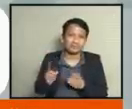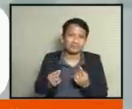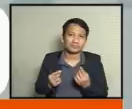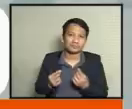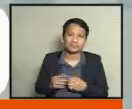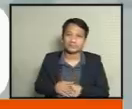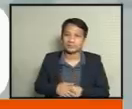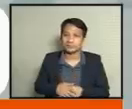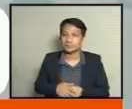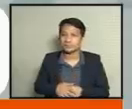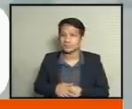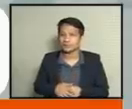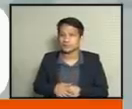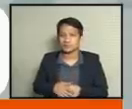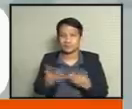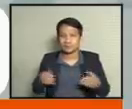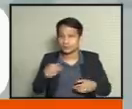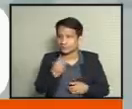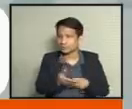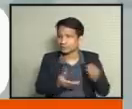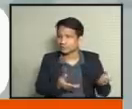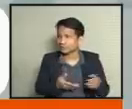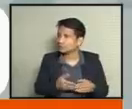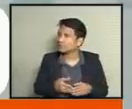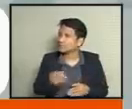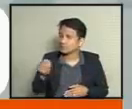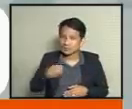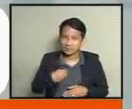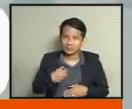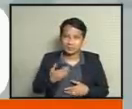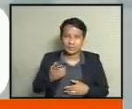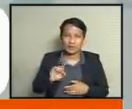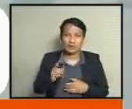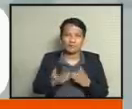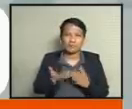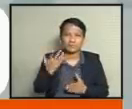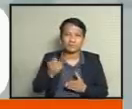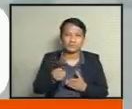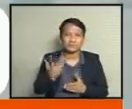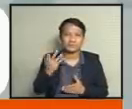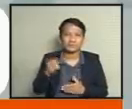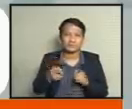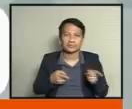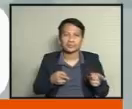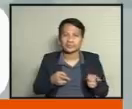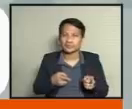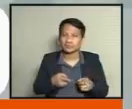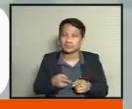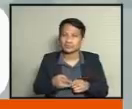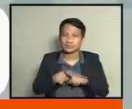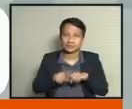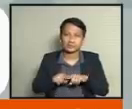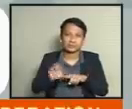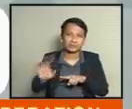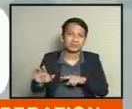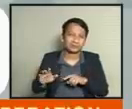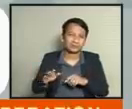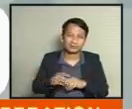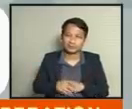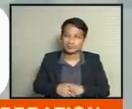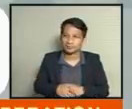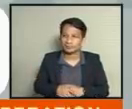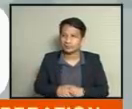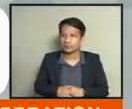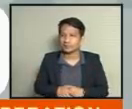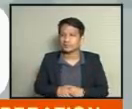niyo? Hindi po, nagbibigay lang po siya sa akin ng ano, tapos... Magkano pinakamalaking panalo niya? Hindi po yan nagsasabi ng totoo, idol. Eh, nakakala